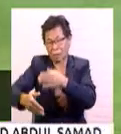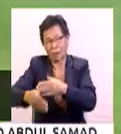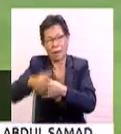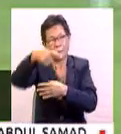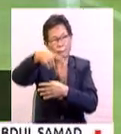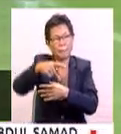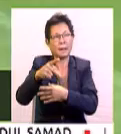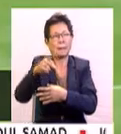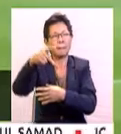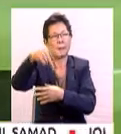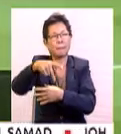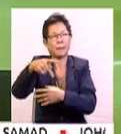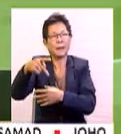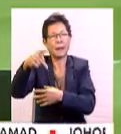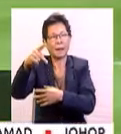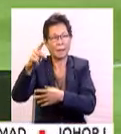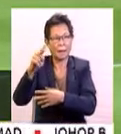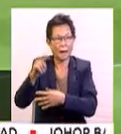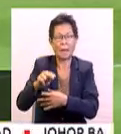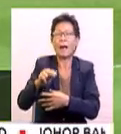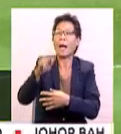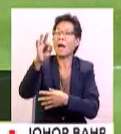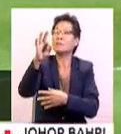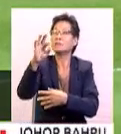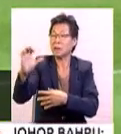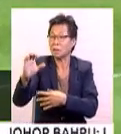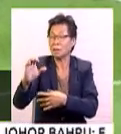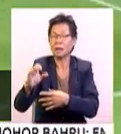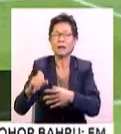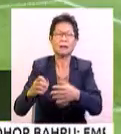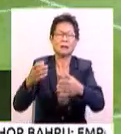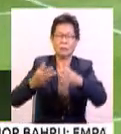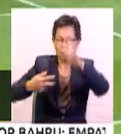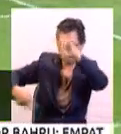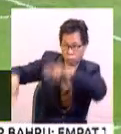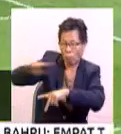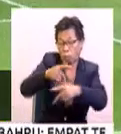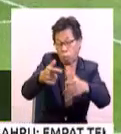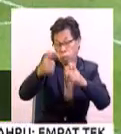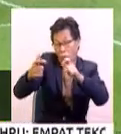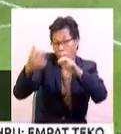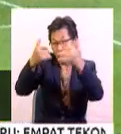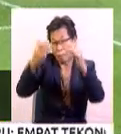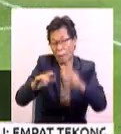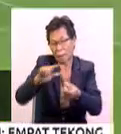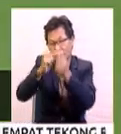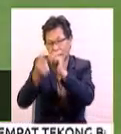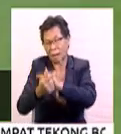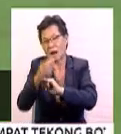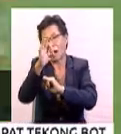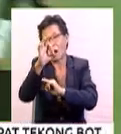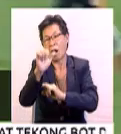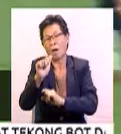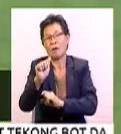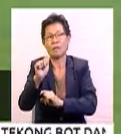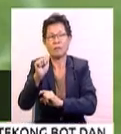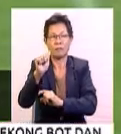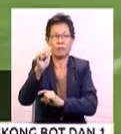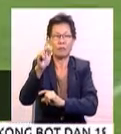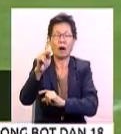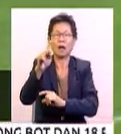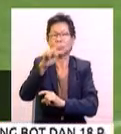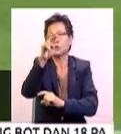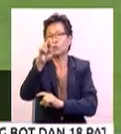PKNP FC berjaya mengurangkan defisit gol menerusi rembatan kencang pemain gantian Fazrul Hazli Kadri.